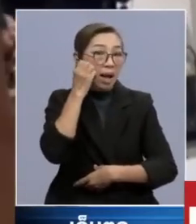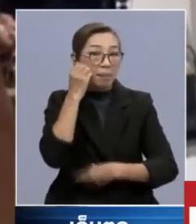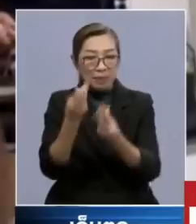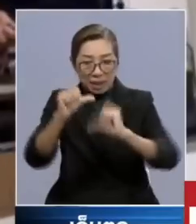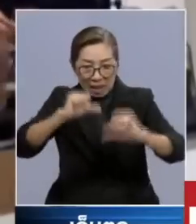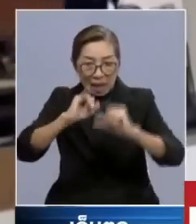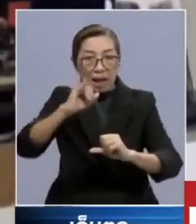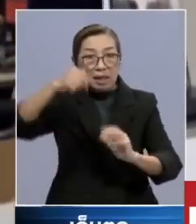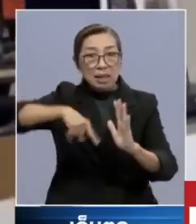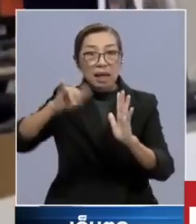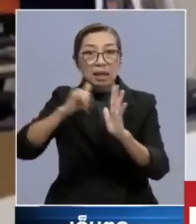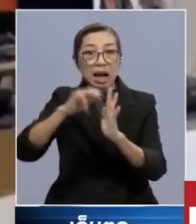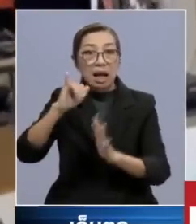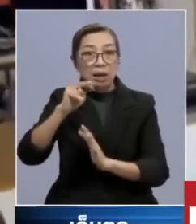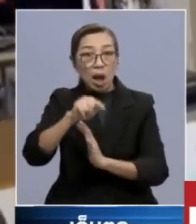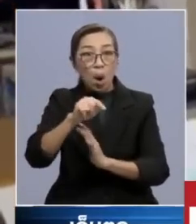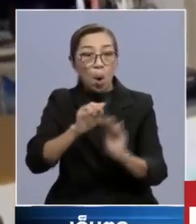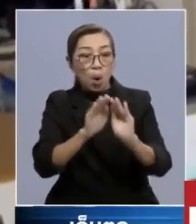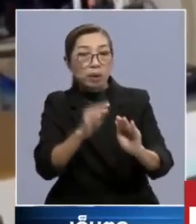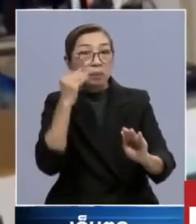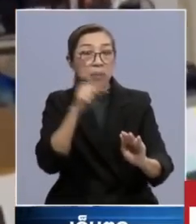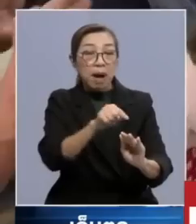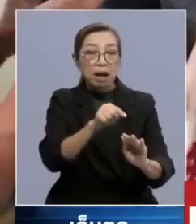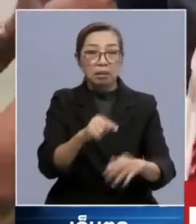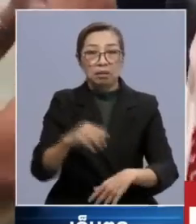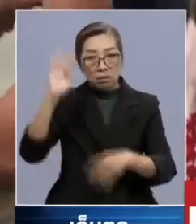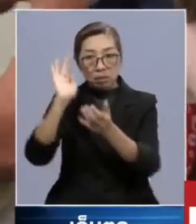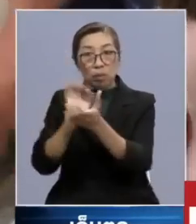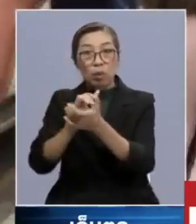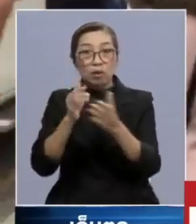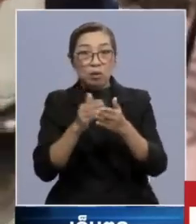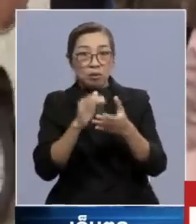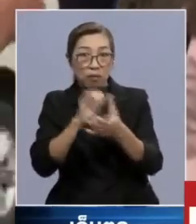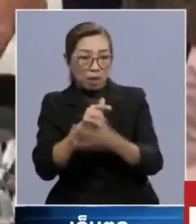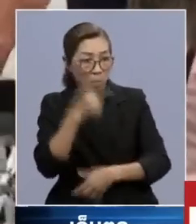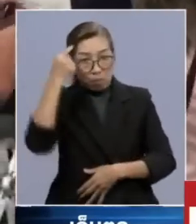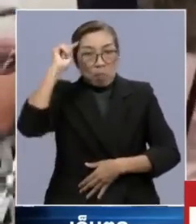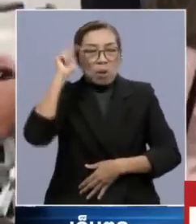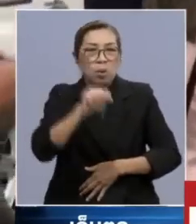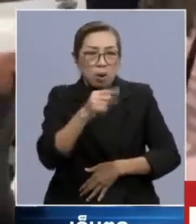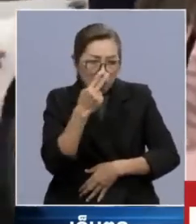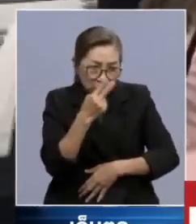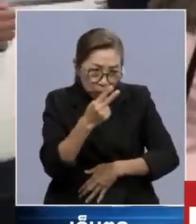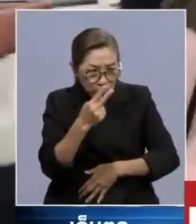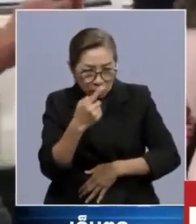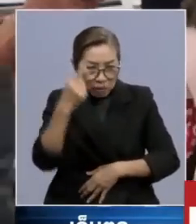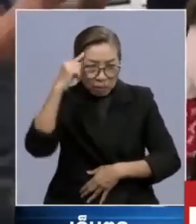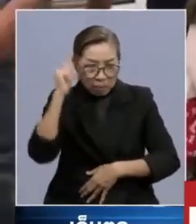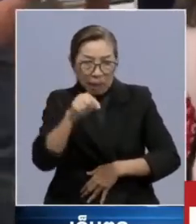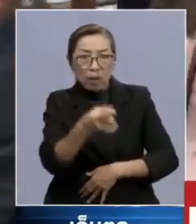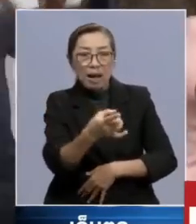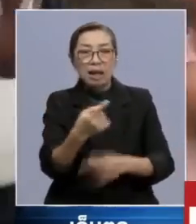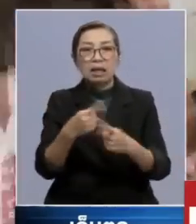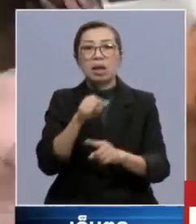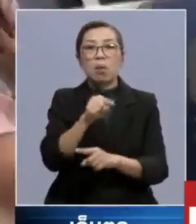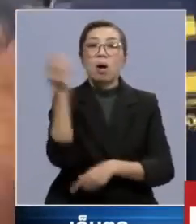ม่รู้เรื่องเช่นกันเพราะว่าสารปนเปื้อนแทบจะมองไม่เห็นและแยกไม่ออกส่วนปัญหาเรื่องการหย่าร้างกันเนี่ยกับแอมเนี่ยนะคะก็เป็นปัญหาเรื่องของ